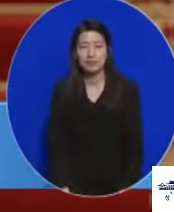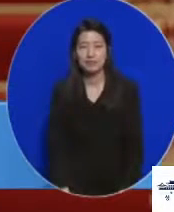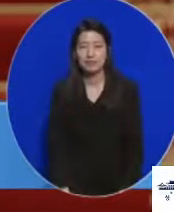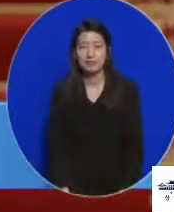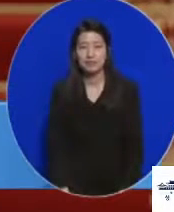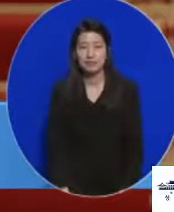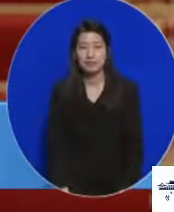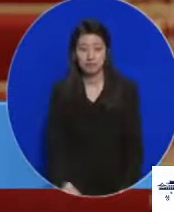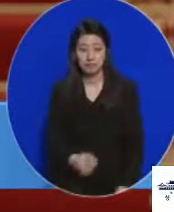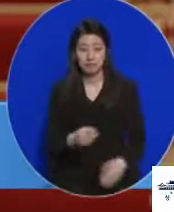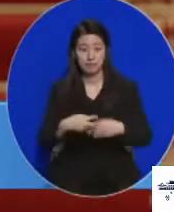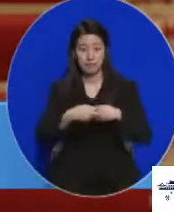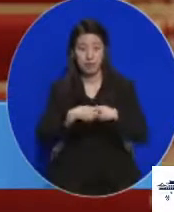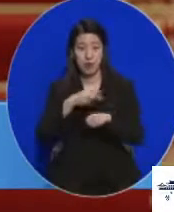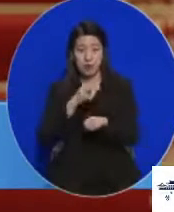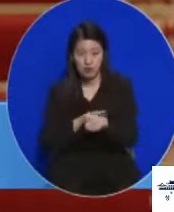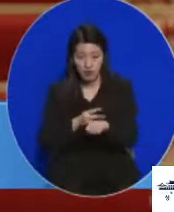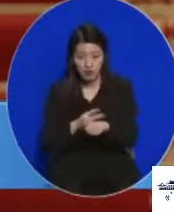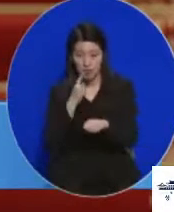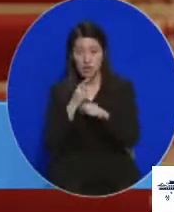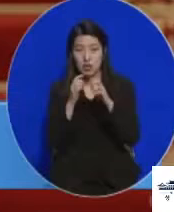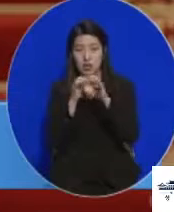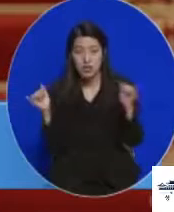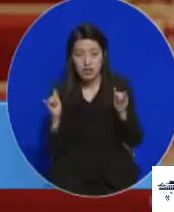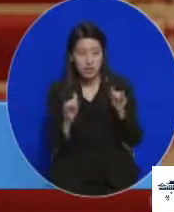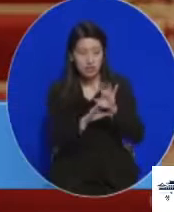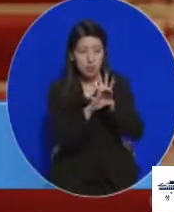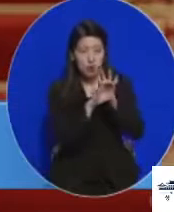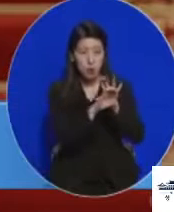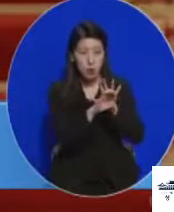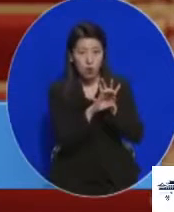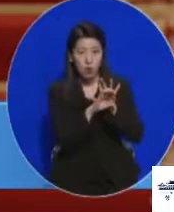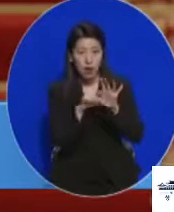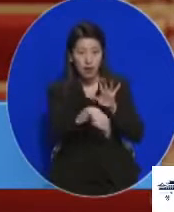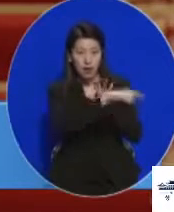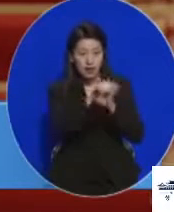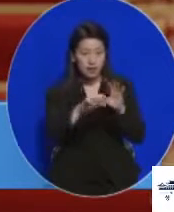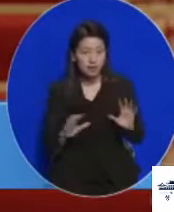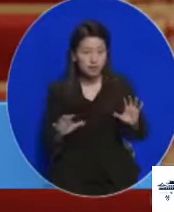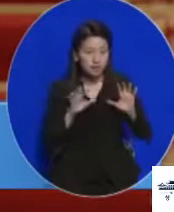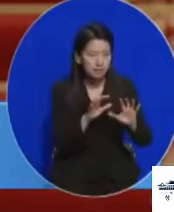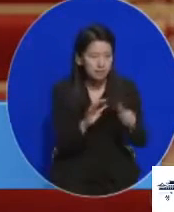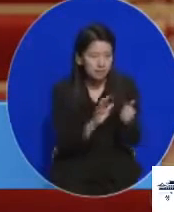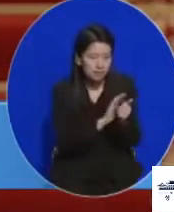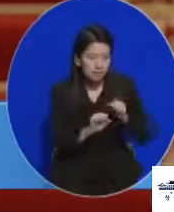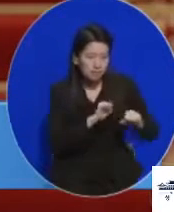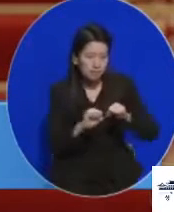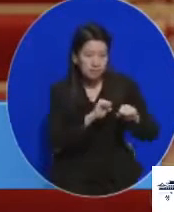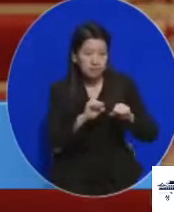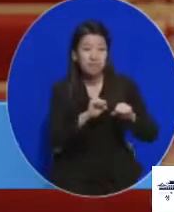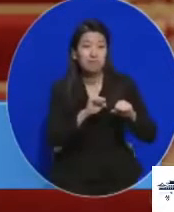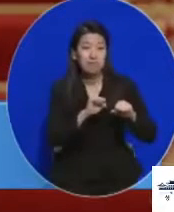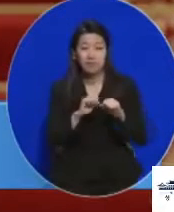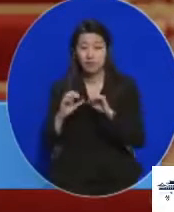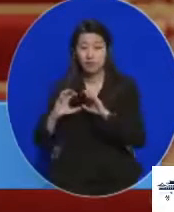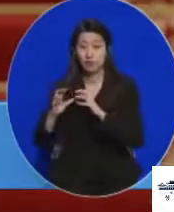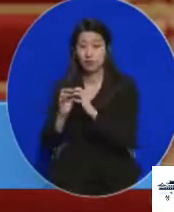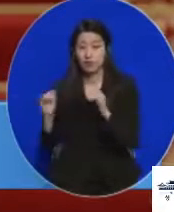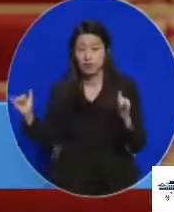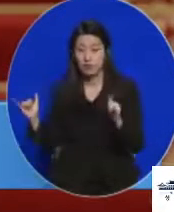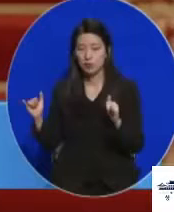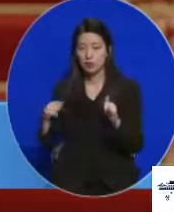의료진들은 헌신적으로 환자를 돌 받고 국민들은 스스로 박력에 주체가 되었습니다